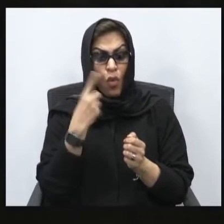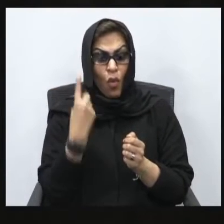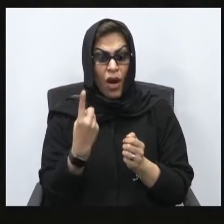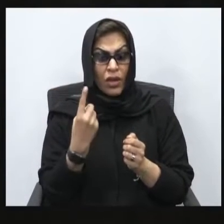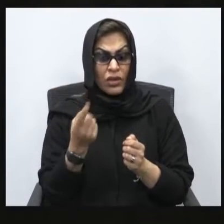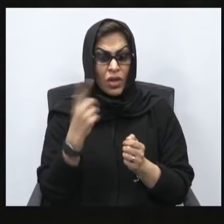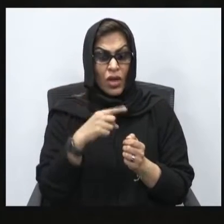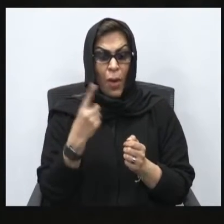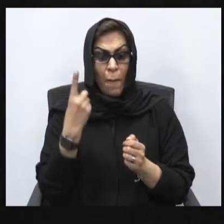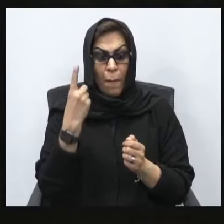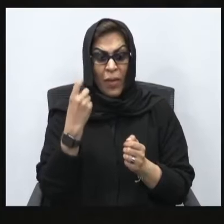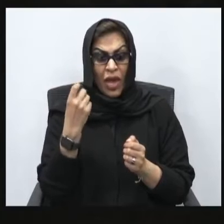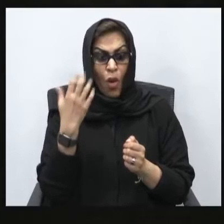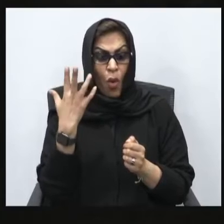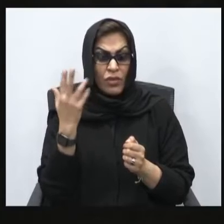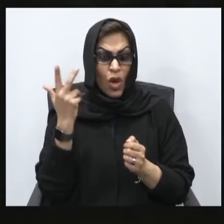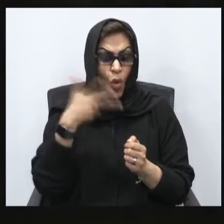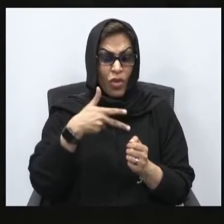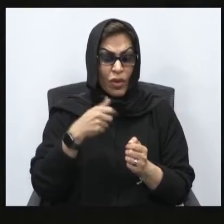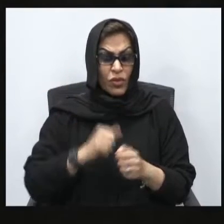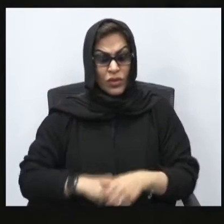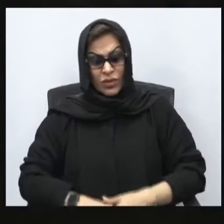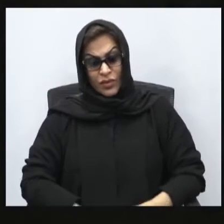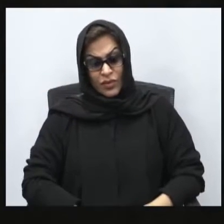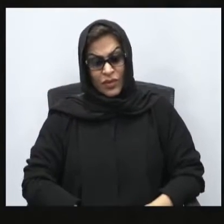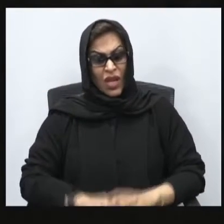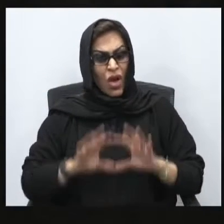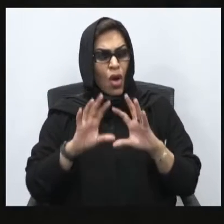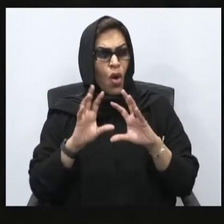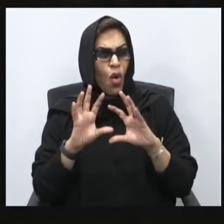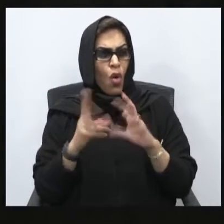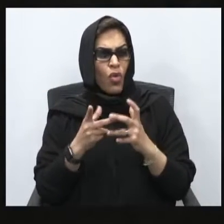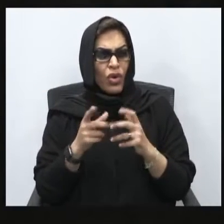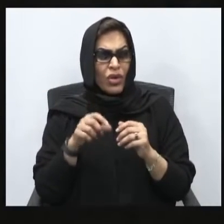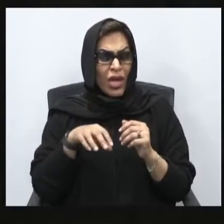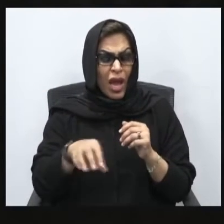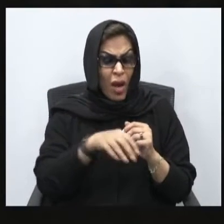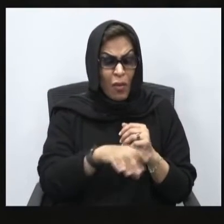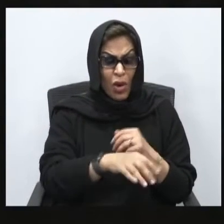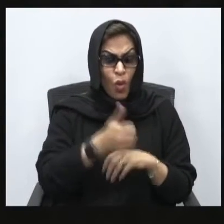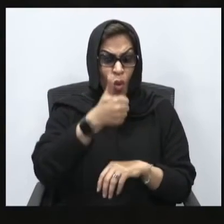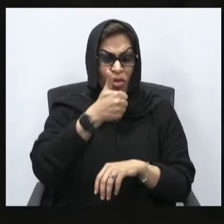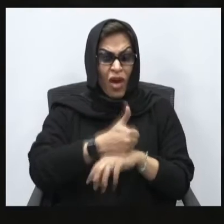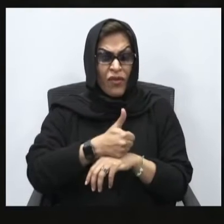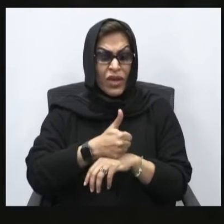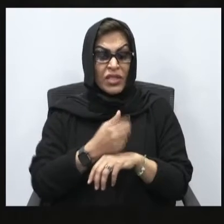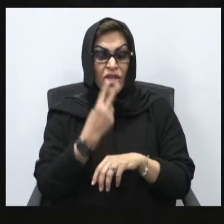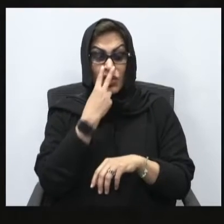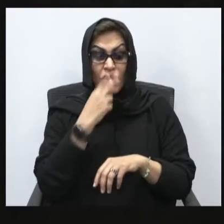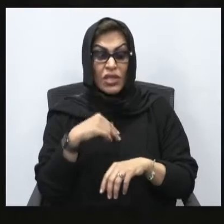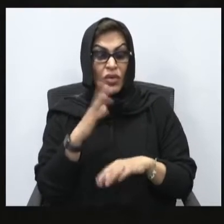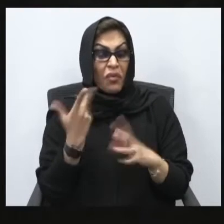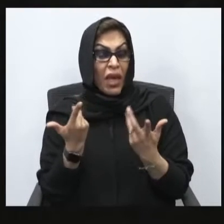صفحه 185 اذكر او اذكري ما هي الوظائف الرئيسيه للجهاز التنفسي